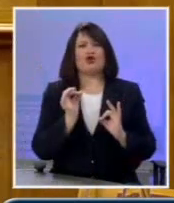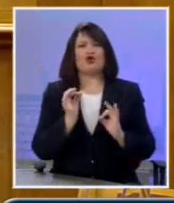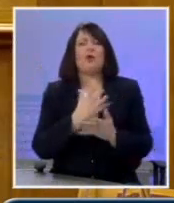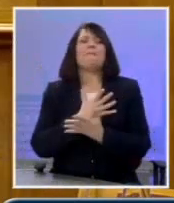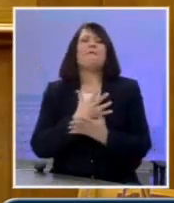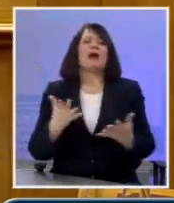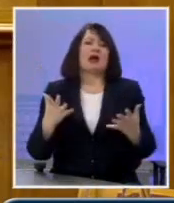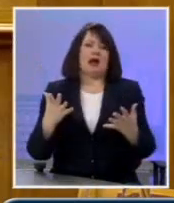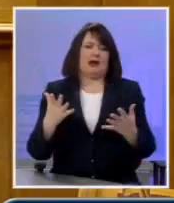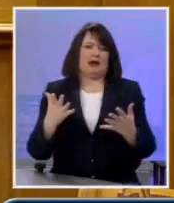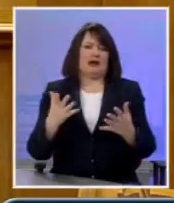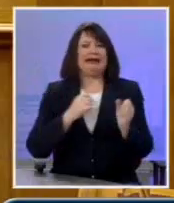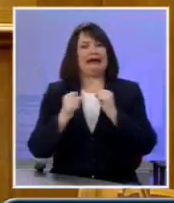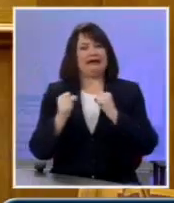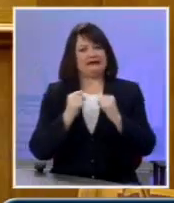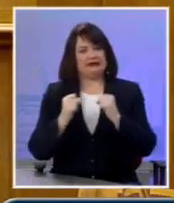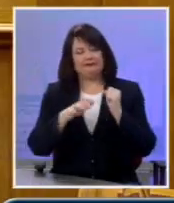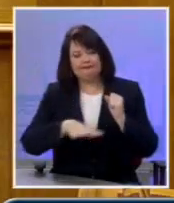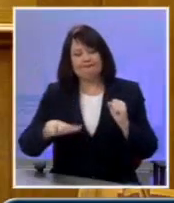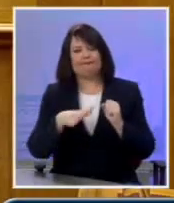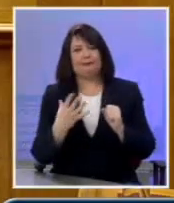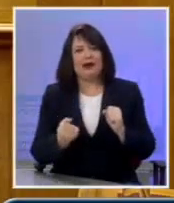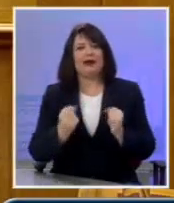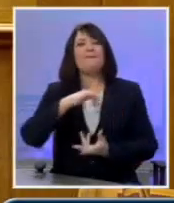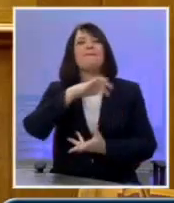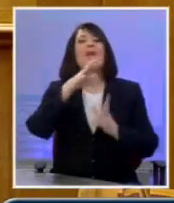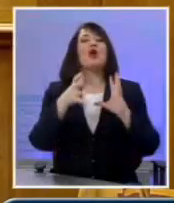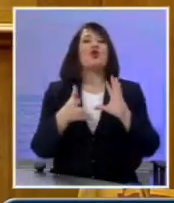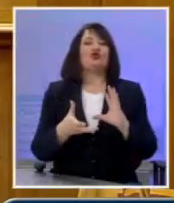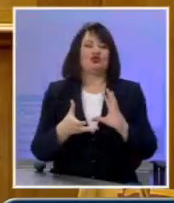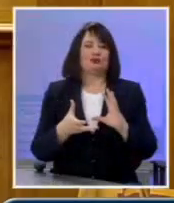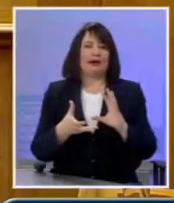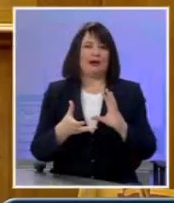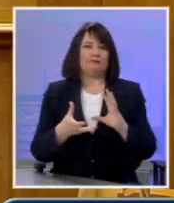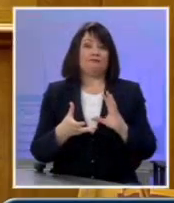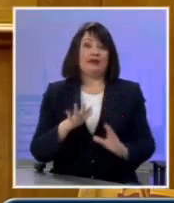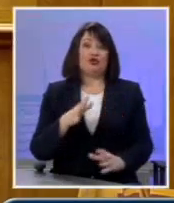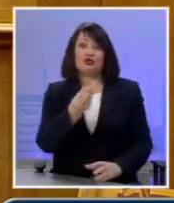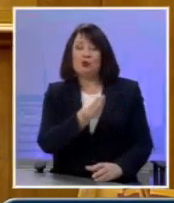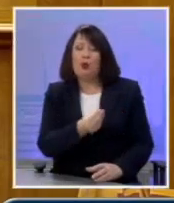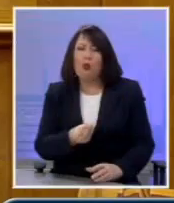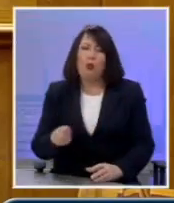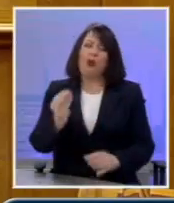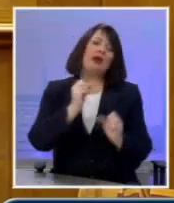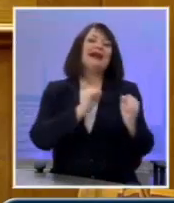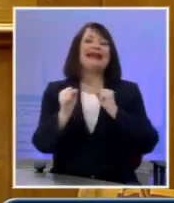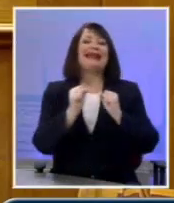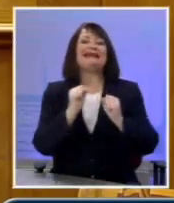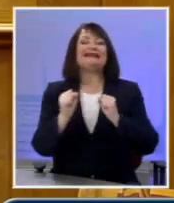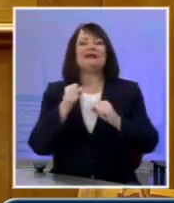τεράστια κρίση, παγκόσμια θα έλεγα, είναι ίσως από τις μεγαλύτερες